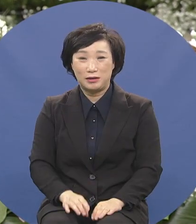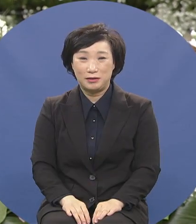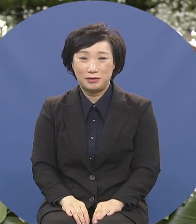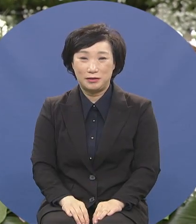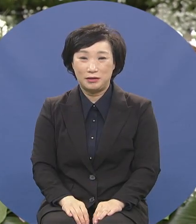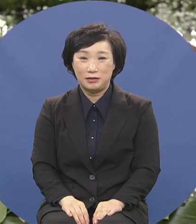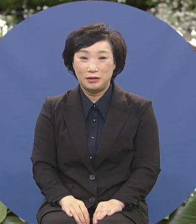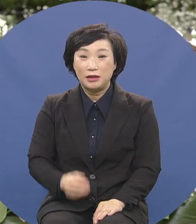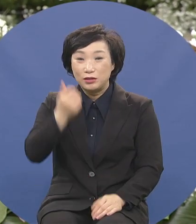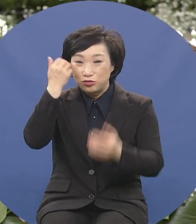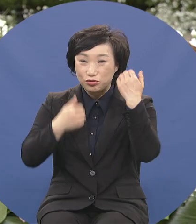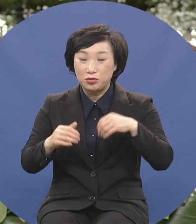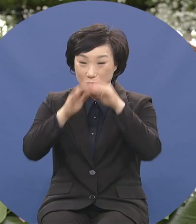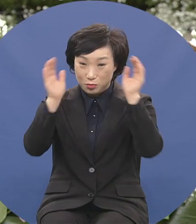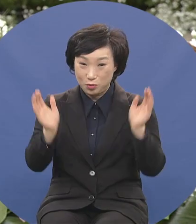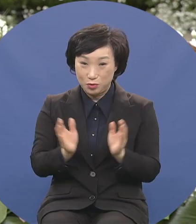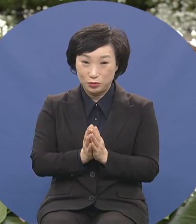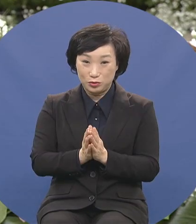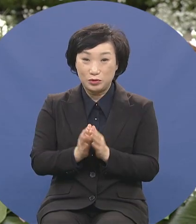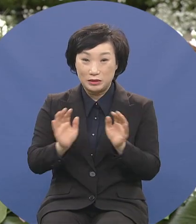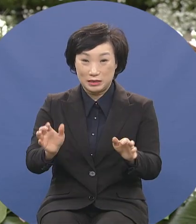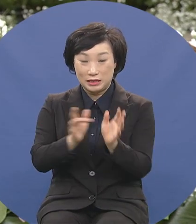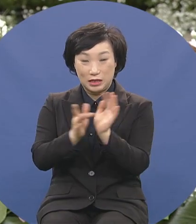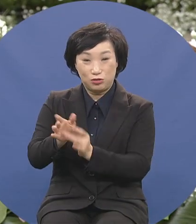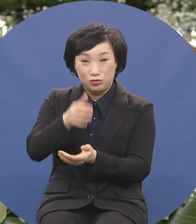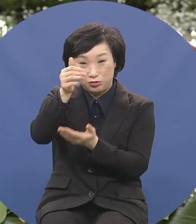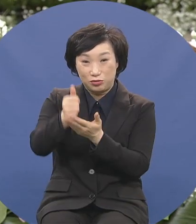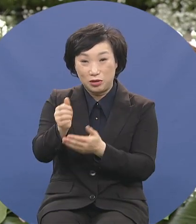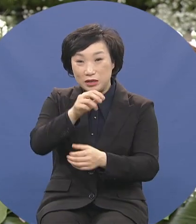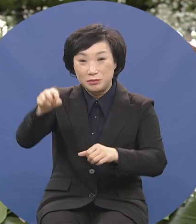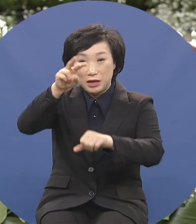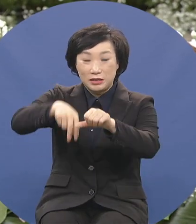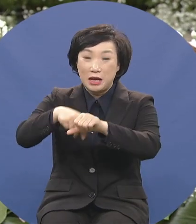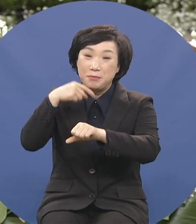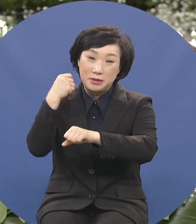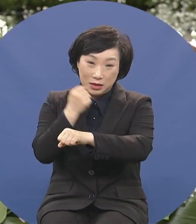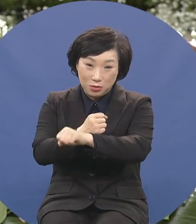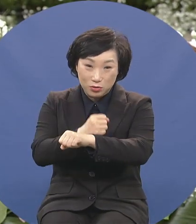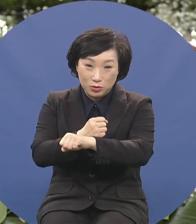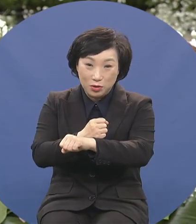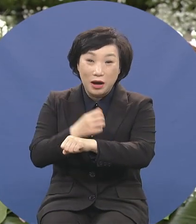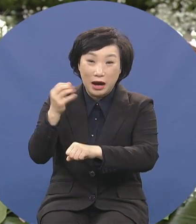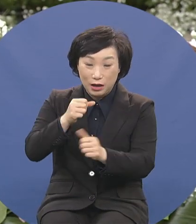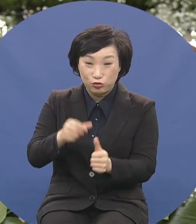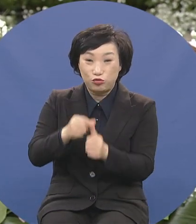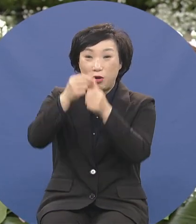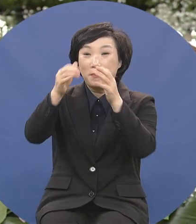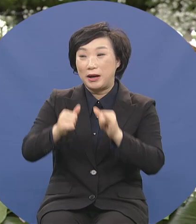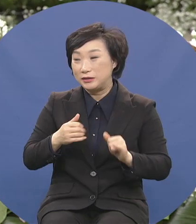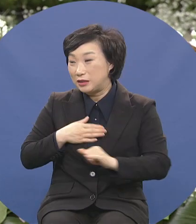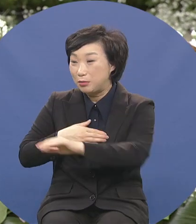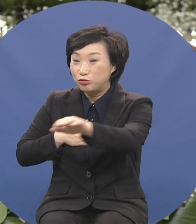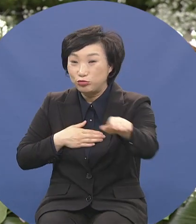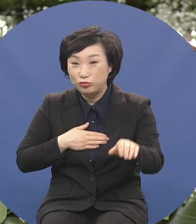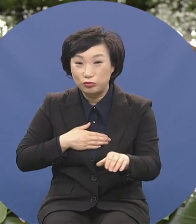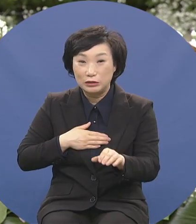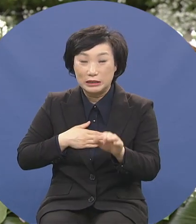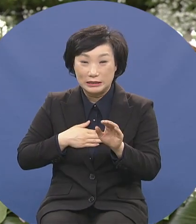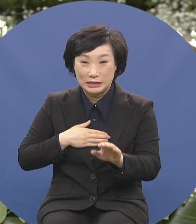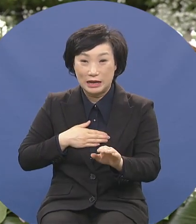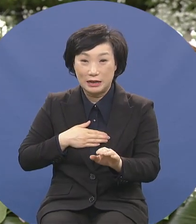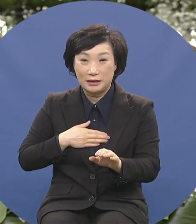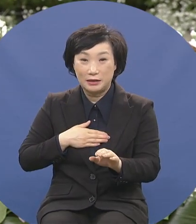그러므로 누구든지 예수 그리스도의 십자가의 피의 공로로 구원받은